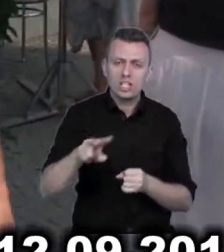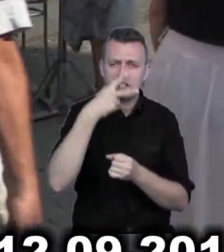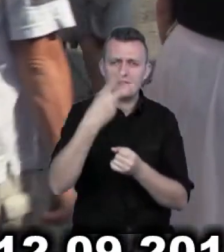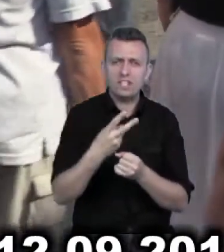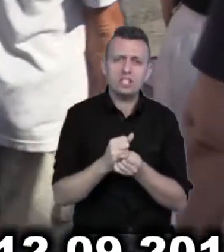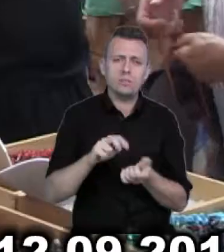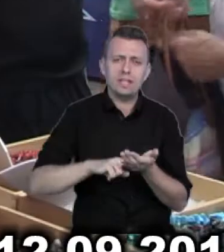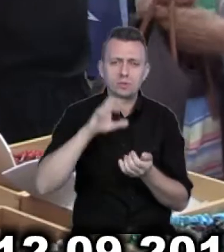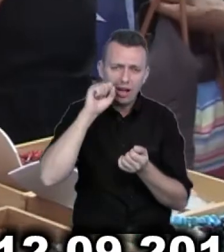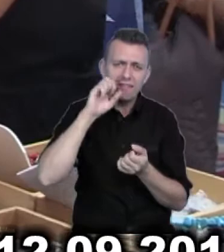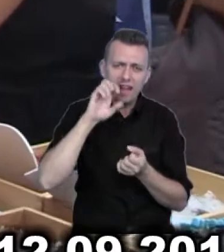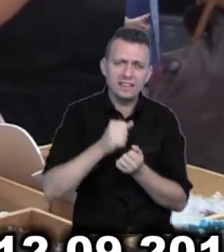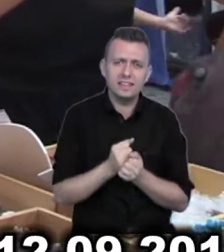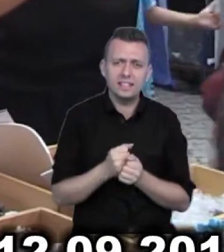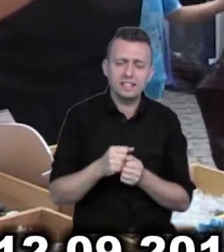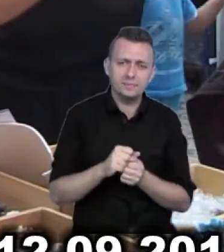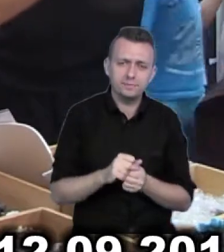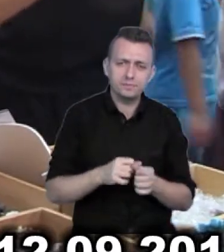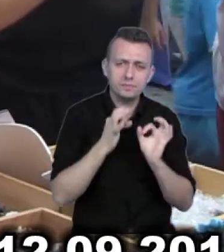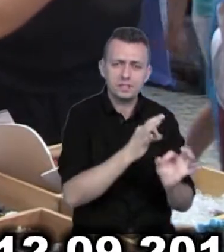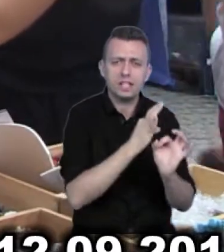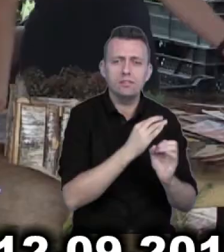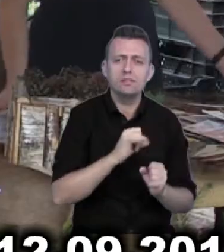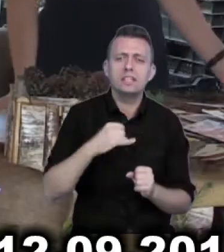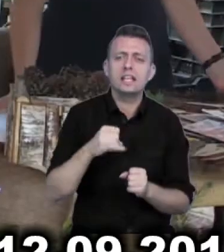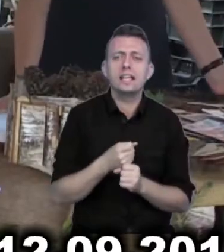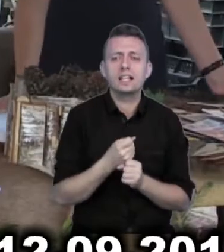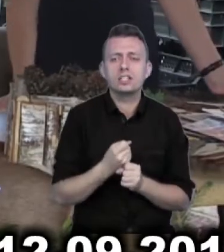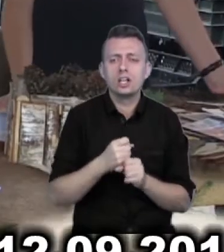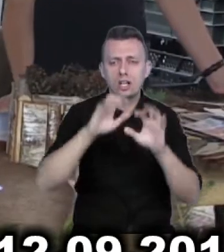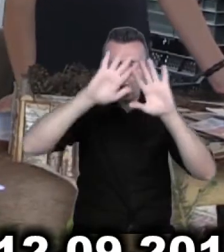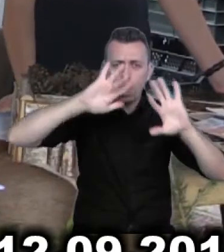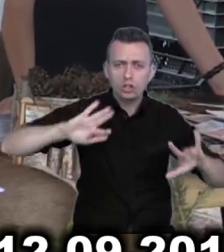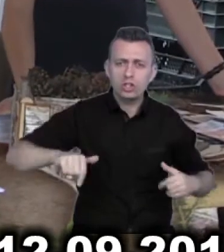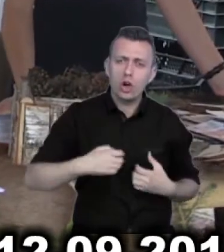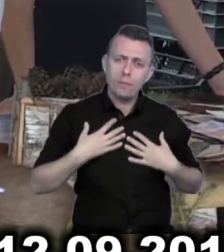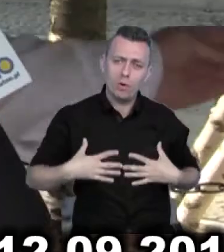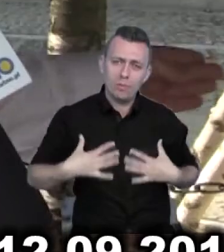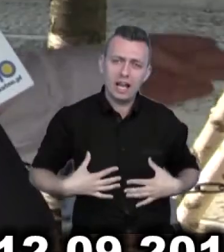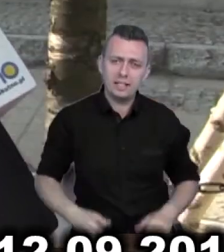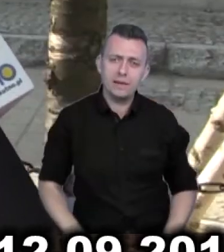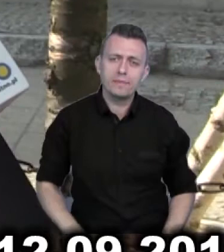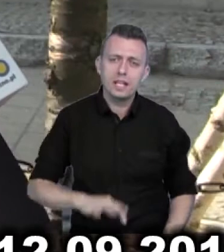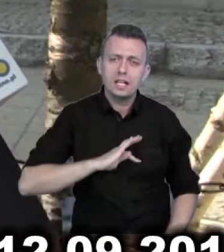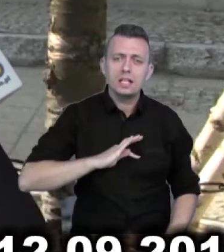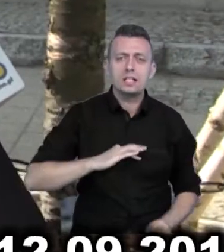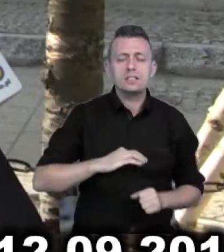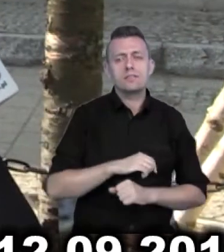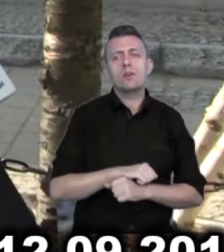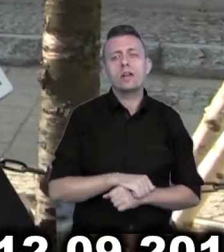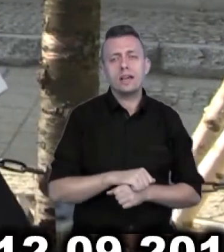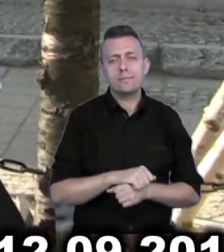stoiska z rzemiosłem artystycznym, upominkami czy ozdobami i biżuterią. Swoje stoisko miały także Lasy Państwowe. Promocja naszych Lasów